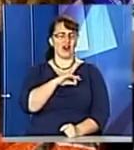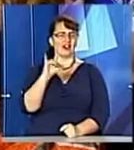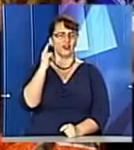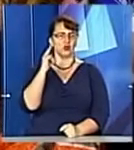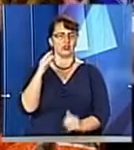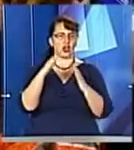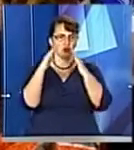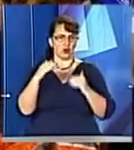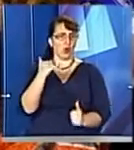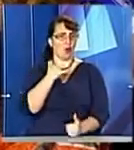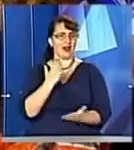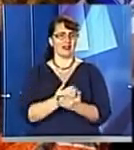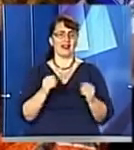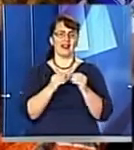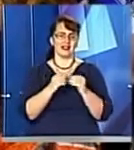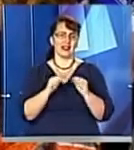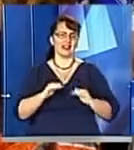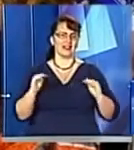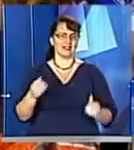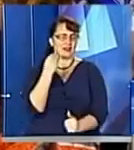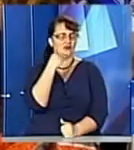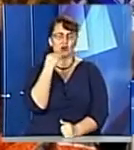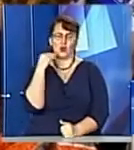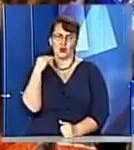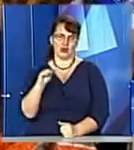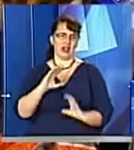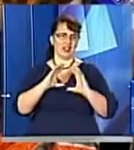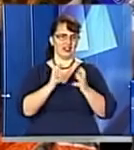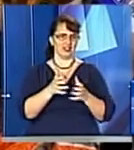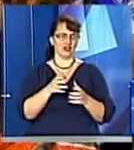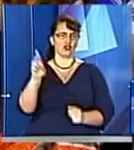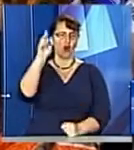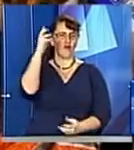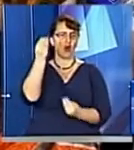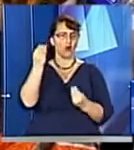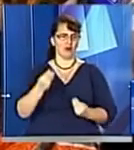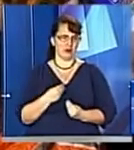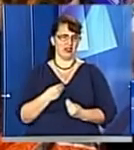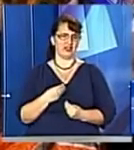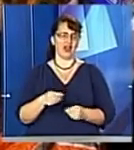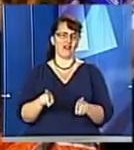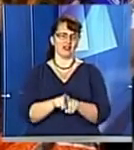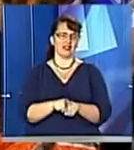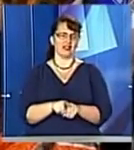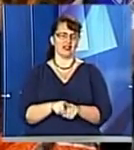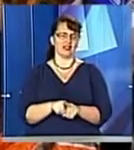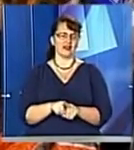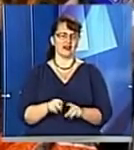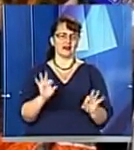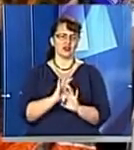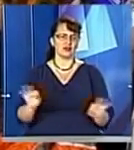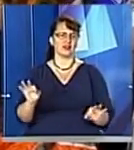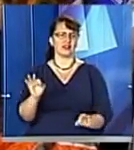діток. У мене є 10 дітей, найкращих на світі, найтаких, яких мені Бог дав справді, таких чудових,